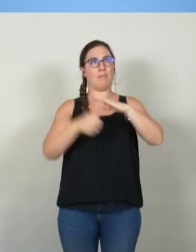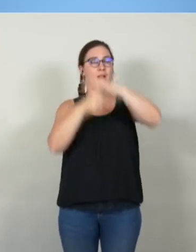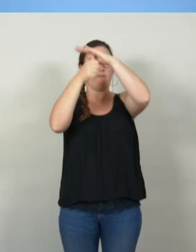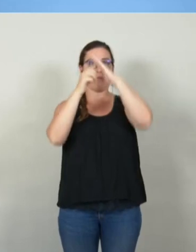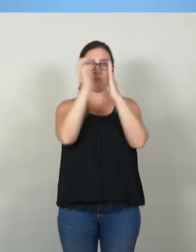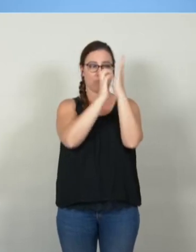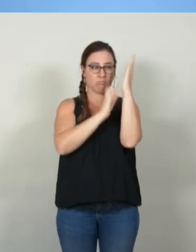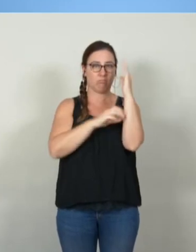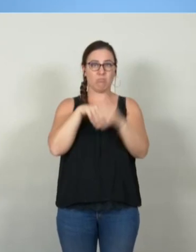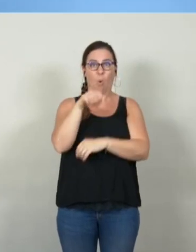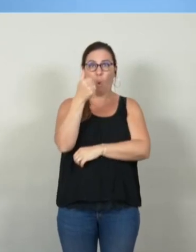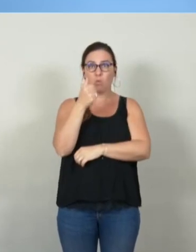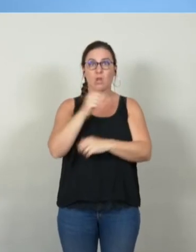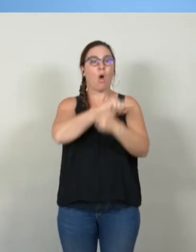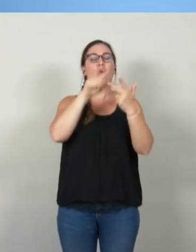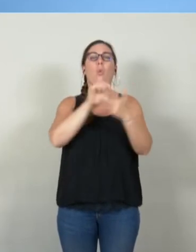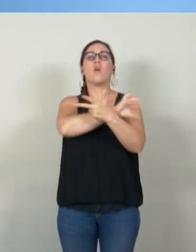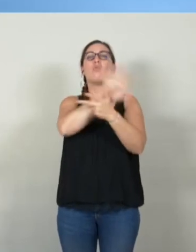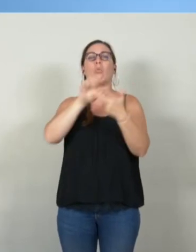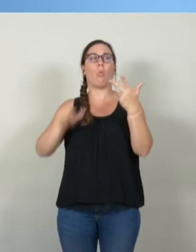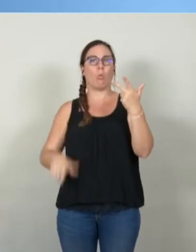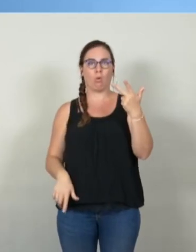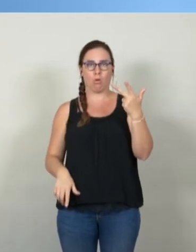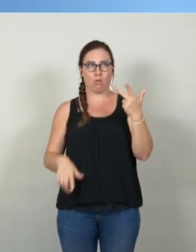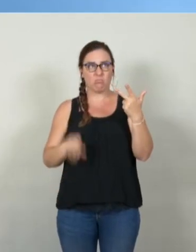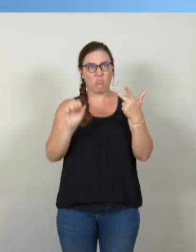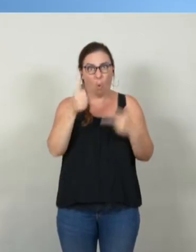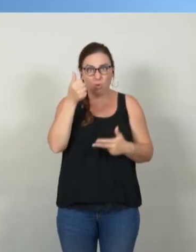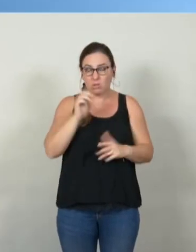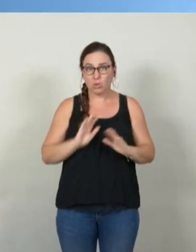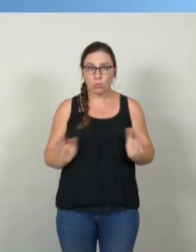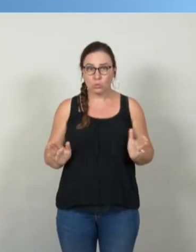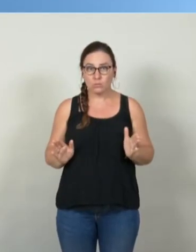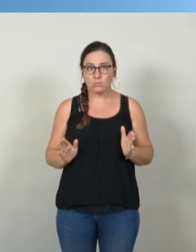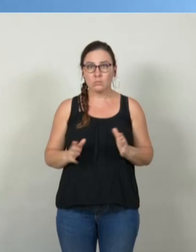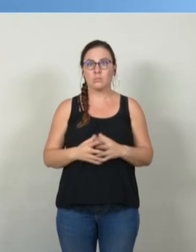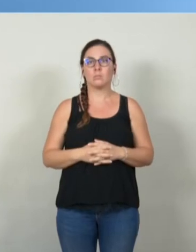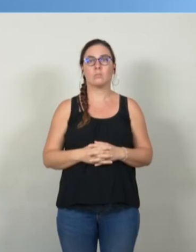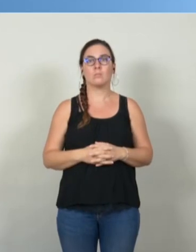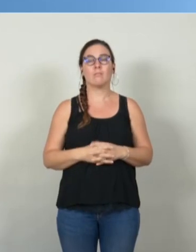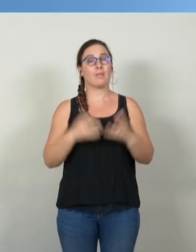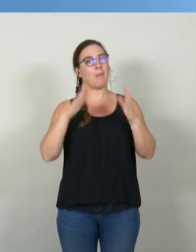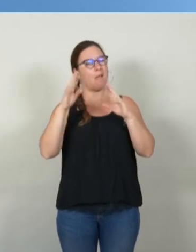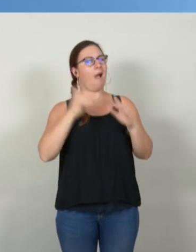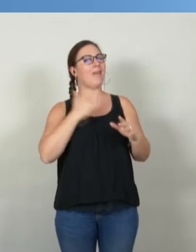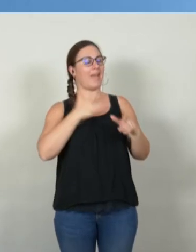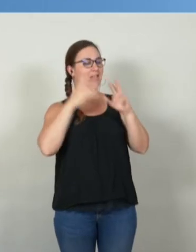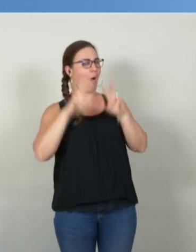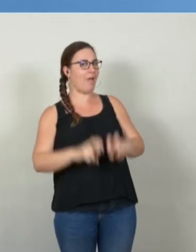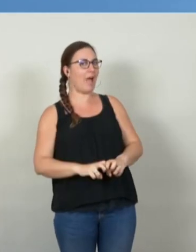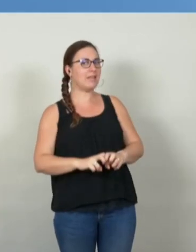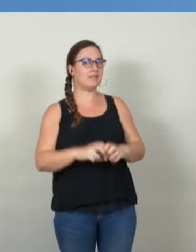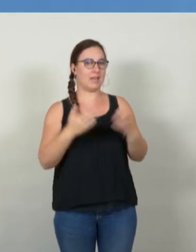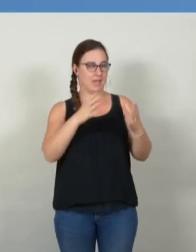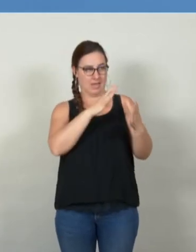du Monde du Figaro et de libération évoque ce titre mais ce qui est intéressant dans cette analyse et dans ce qu'a dit